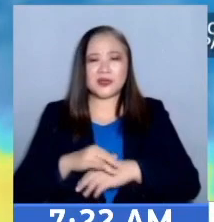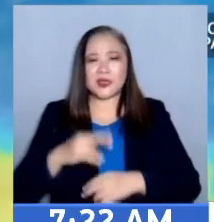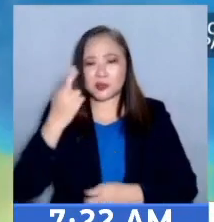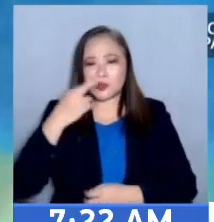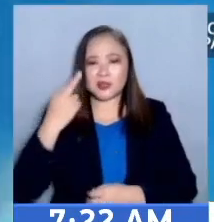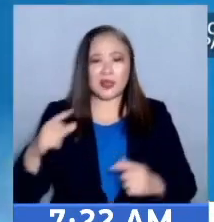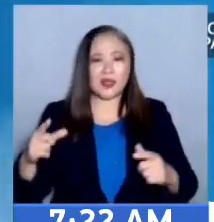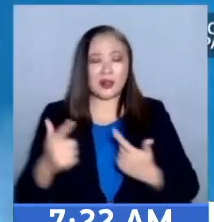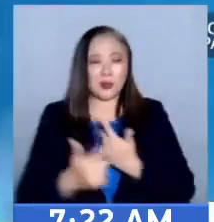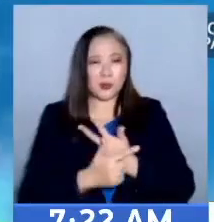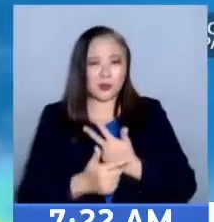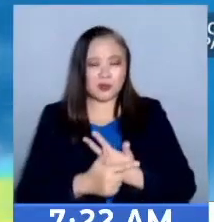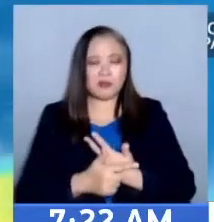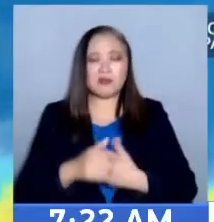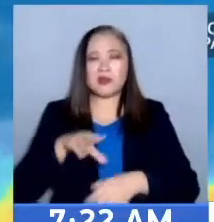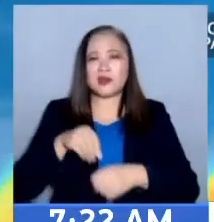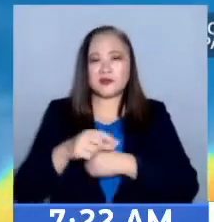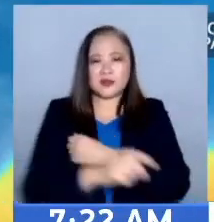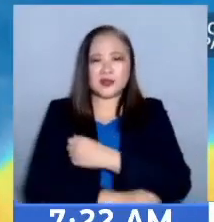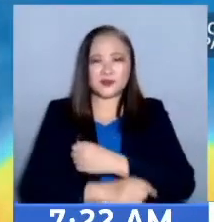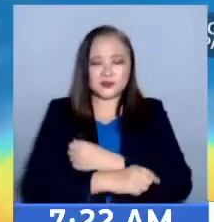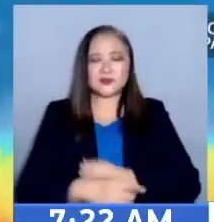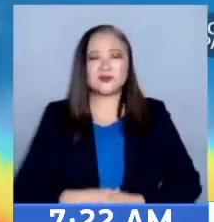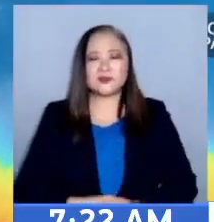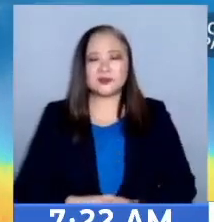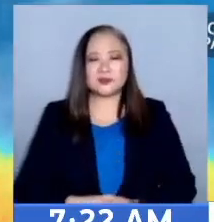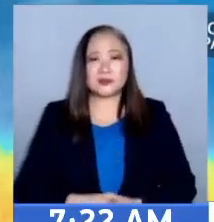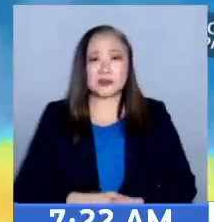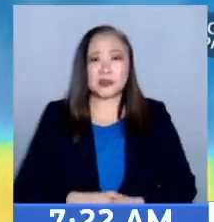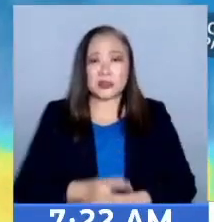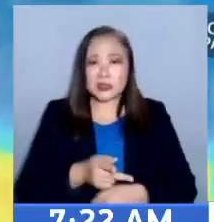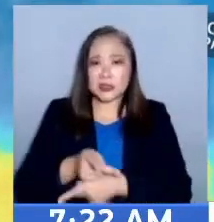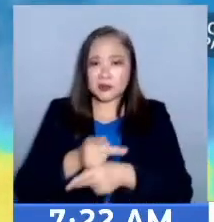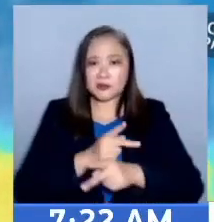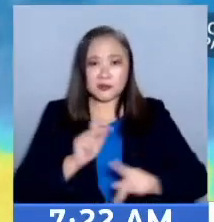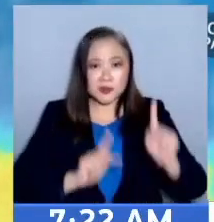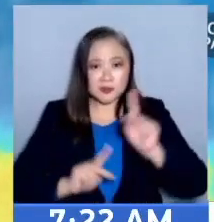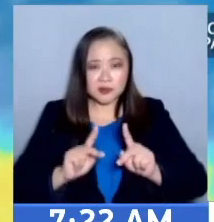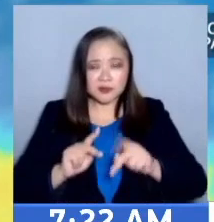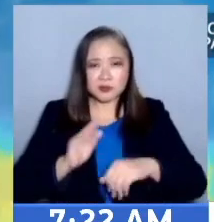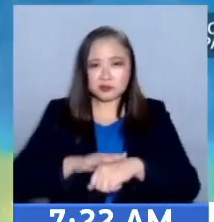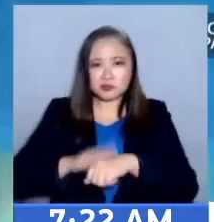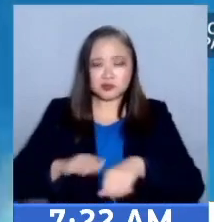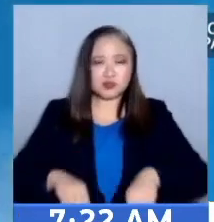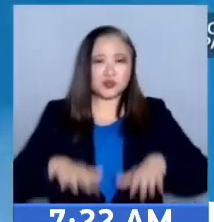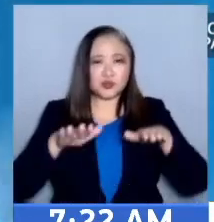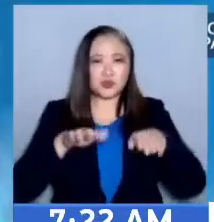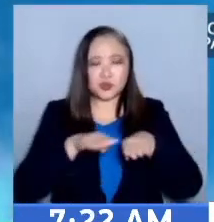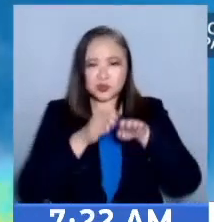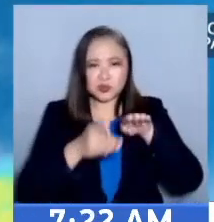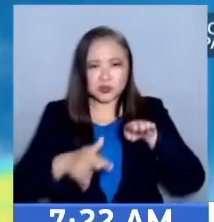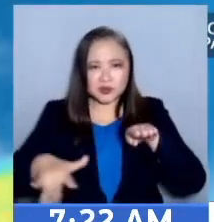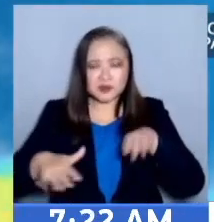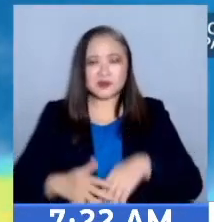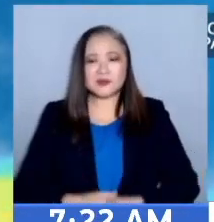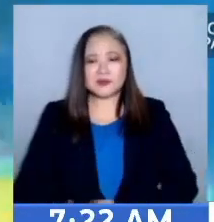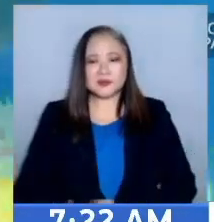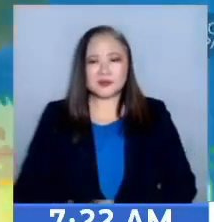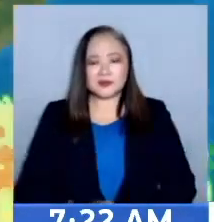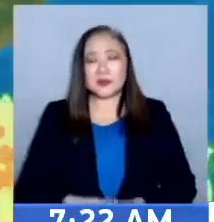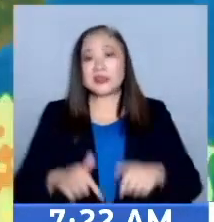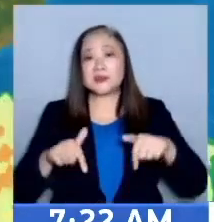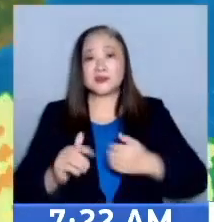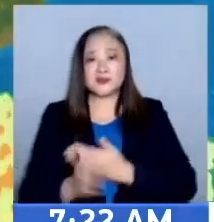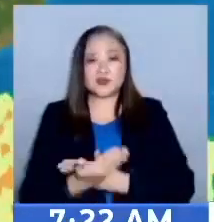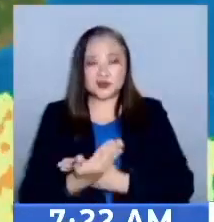Quezon Province. Pinaalerto mga residente mula sa banta ng baha o kaya naman ay landslide. Ngayong umaga, asahan din ang pag-uulan sa ilang